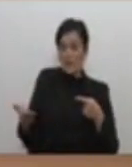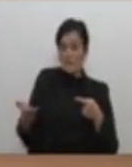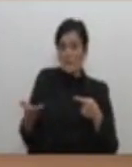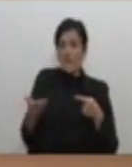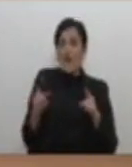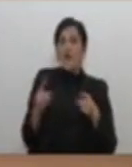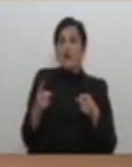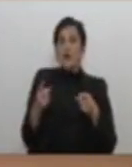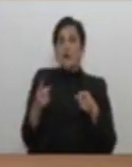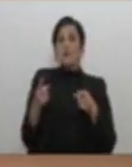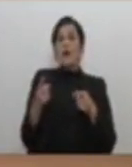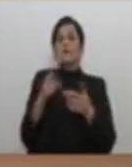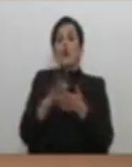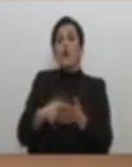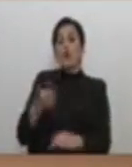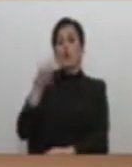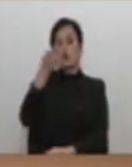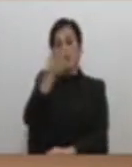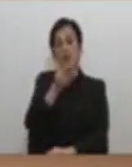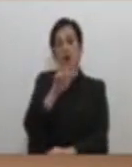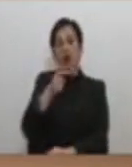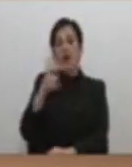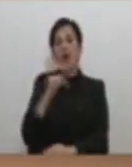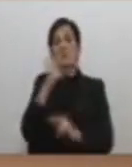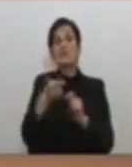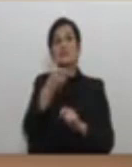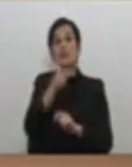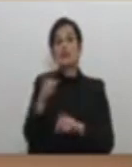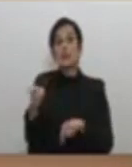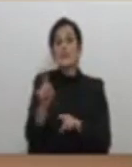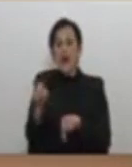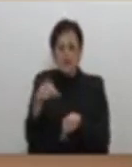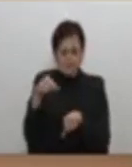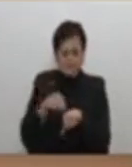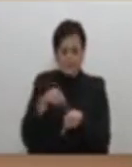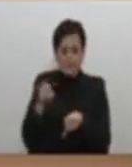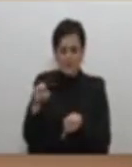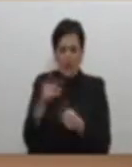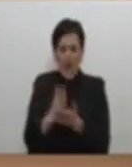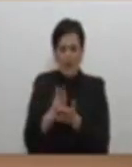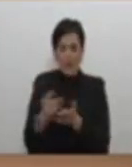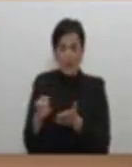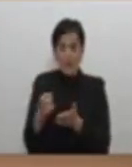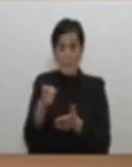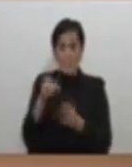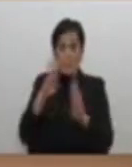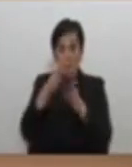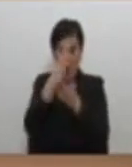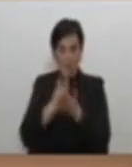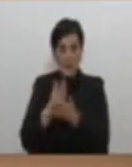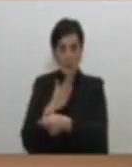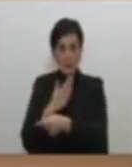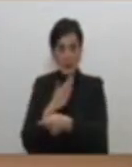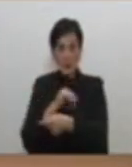რატო შევიტანეთ ააგაში ეს სარჩელი, იმიტომ რომ მათ ტკივათ, მათ რაღაცა წუხებთ ამ ბავში და აი აქ არიან ისინი მოღალატეები.